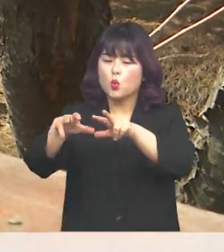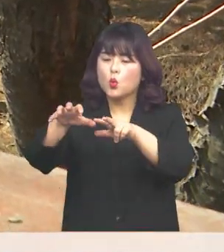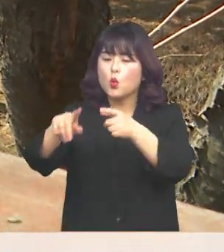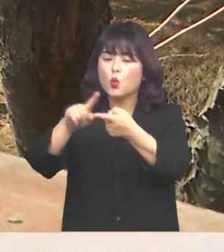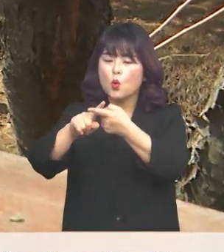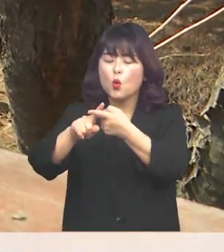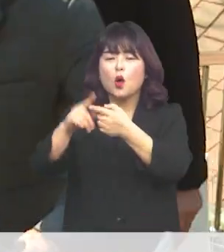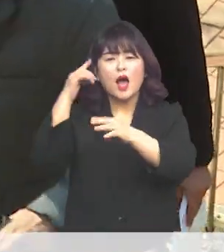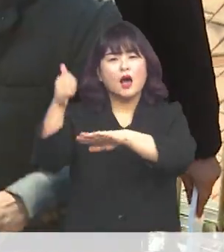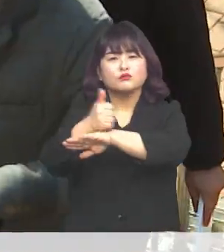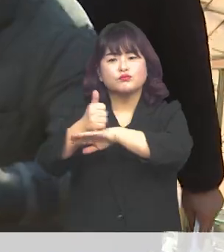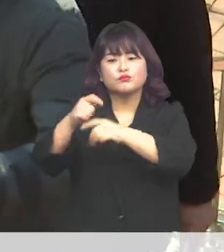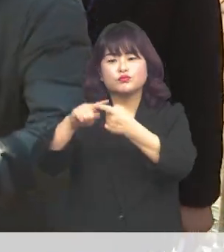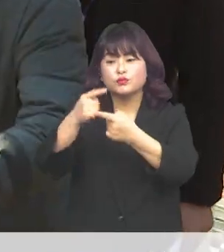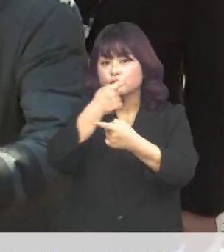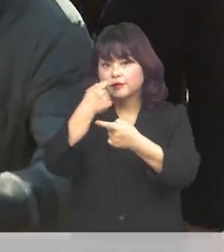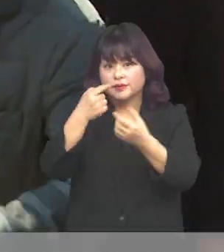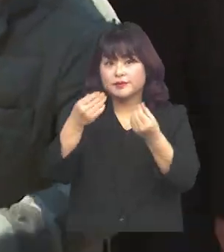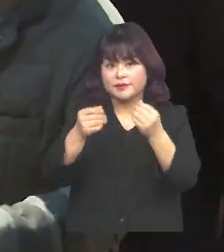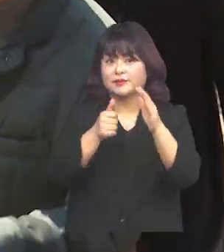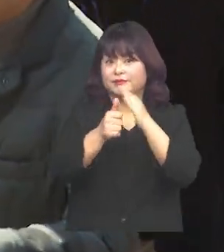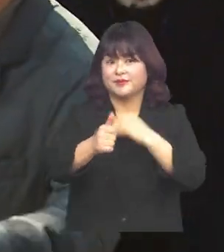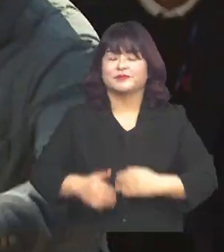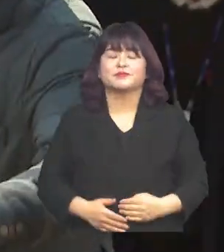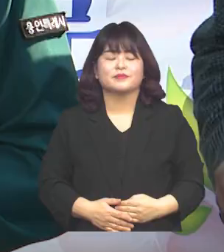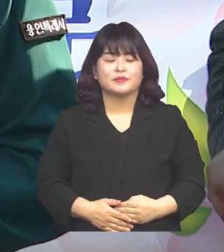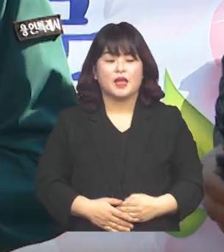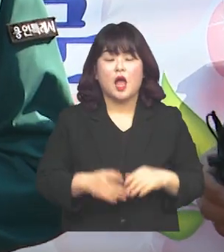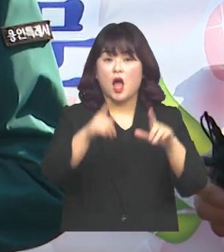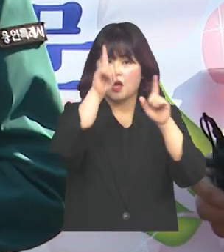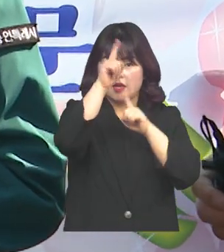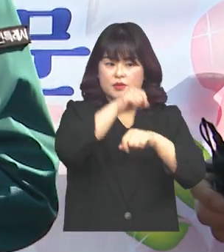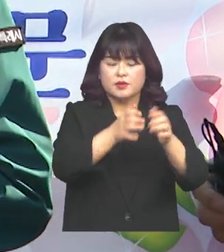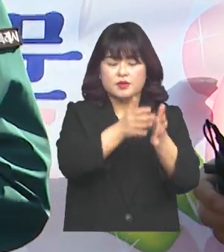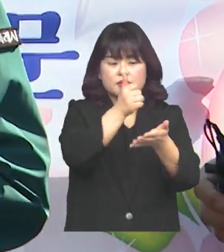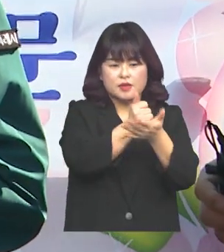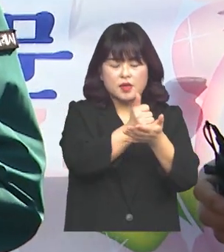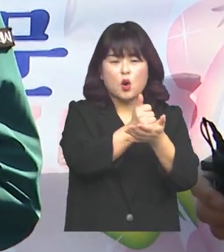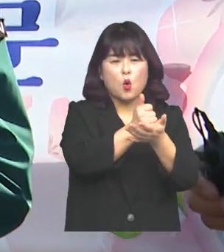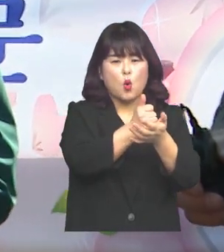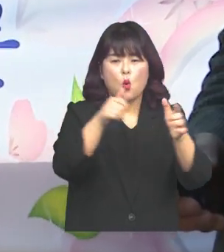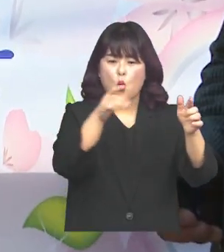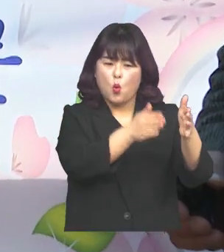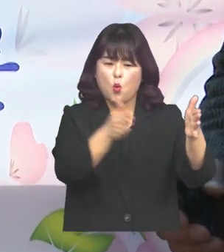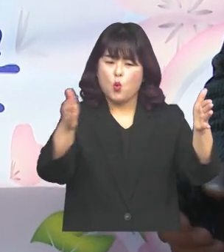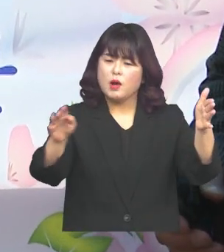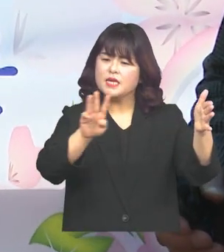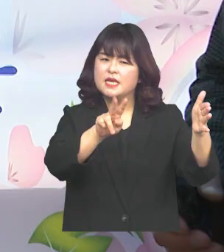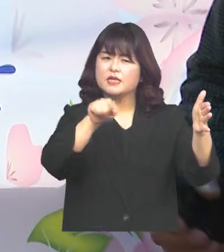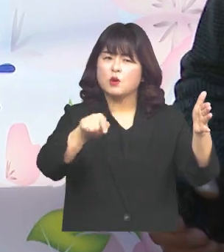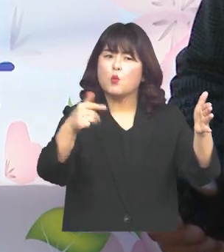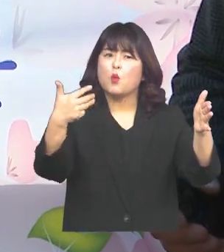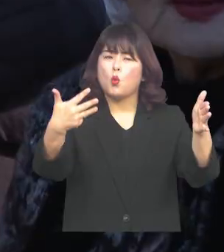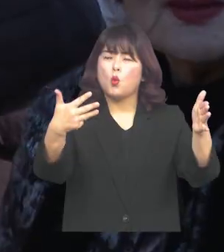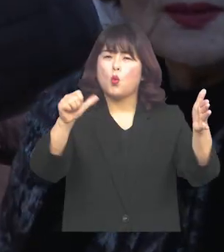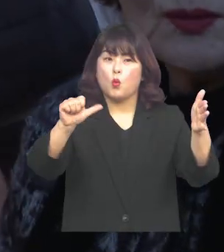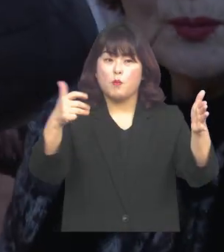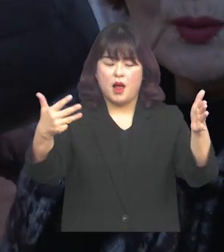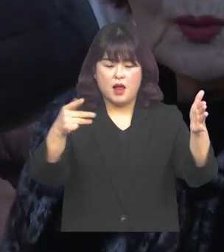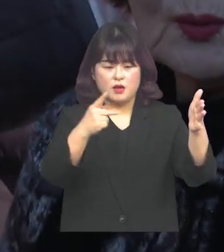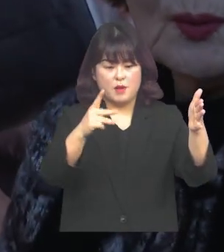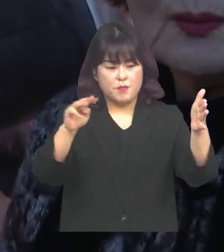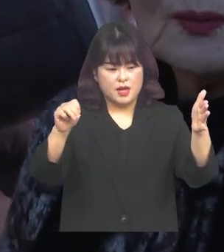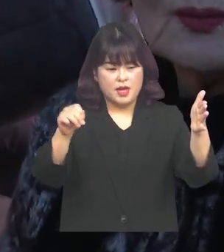예정지를 찾아 현장 점검을 했습니다. 이 시장은 고기동 노인회관부터 관음사 입구까지 길이